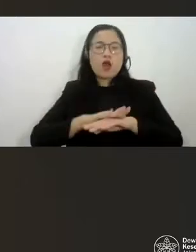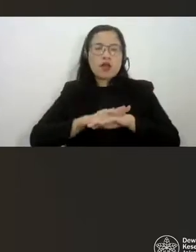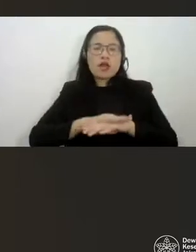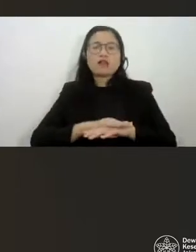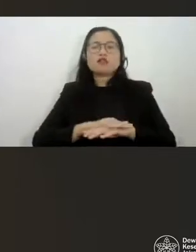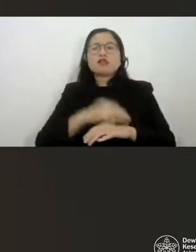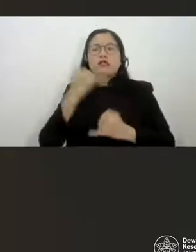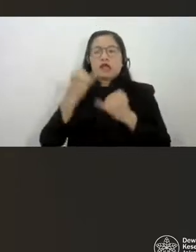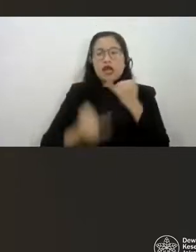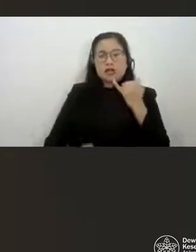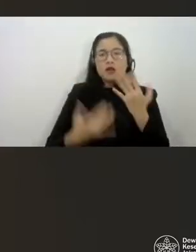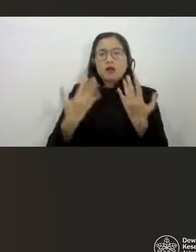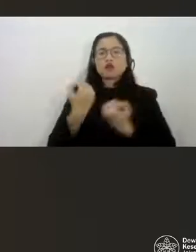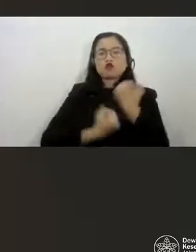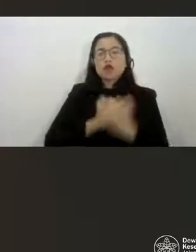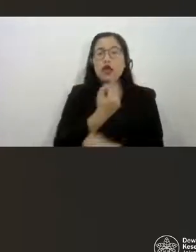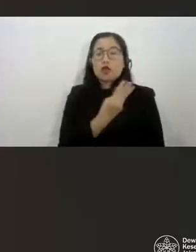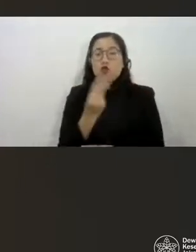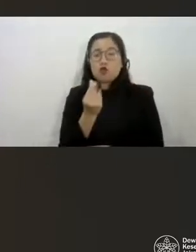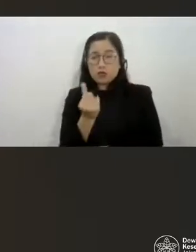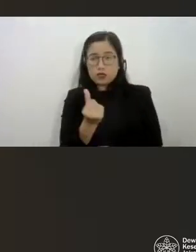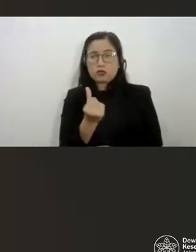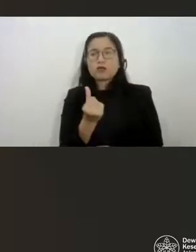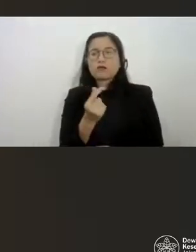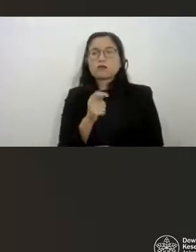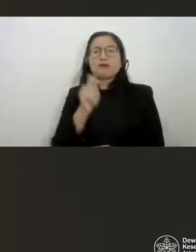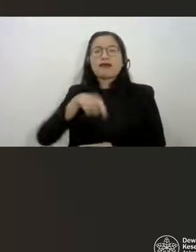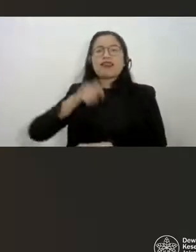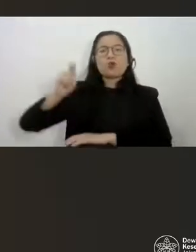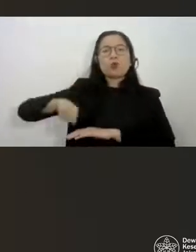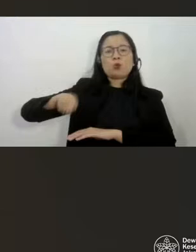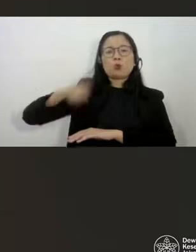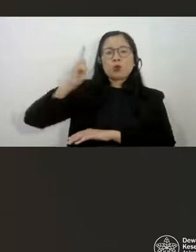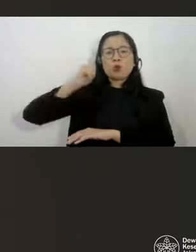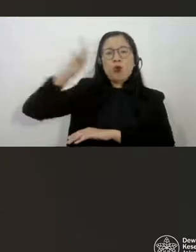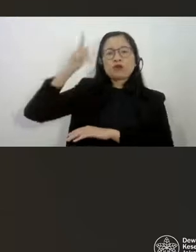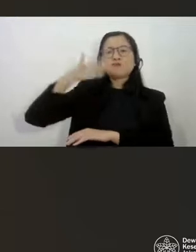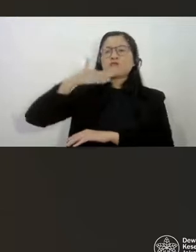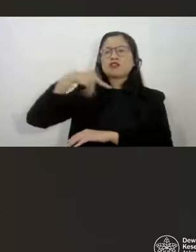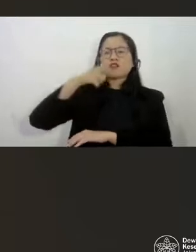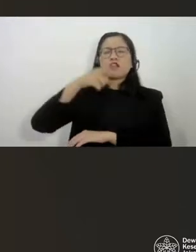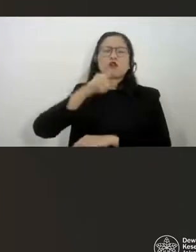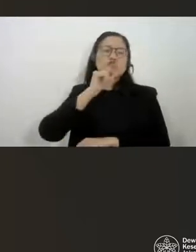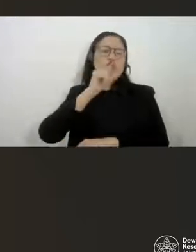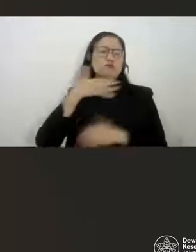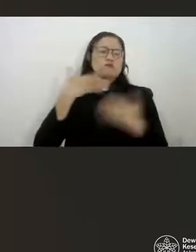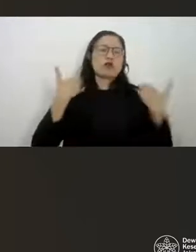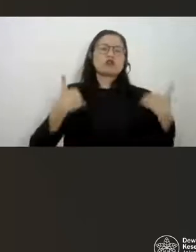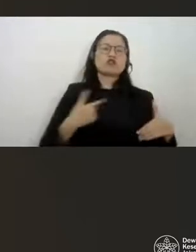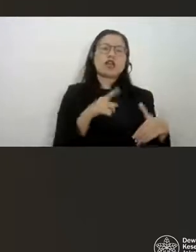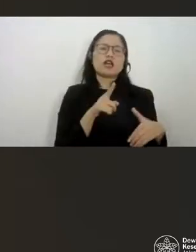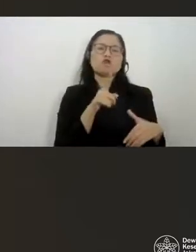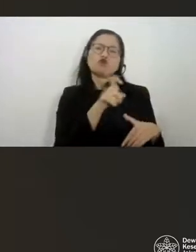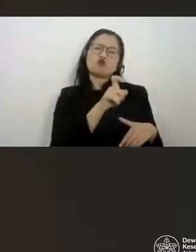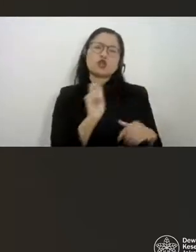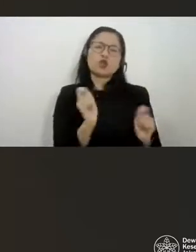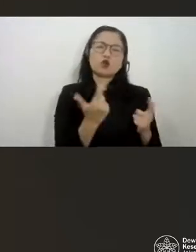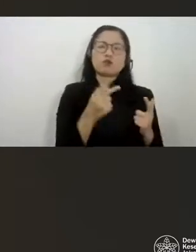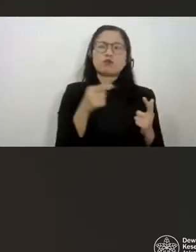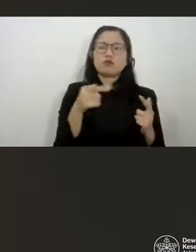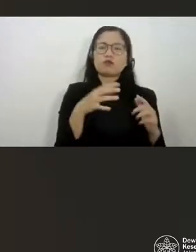yang hakikatnya adalah memakai hukum-hukum Tuhan demi memenuhi keperluan hidup manusia yang layak, baik di